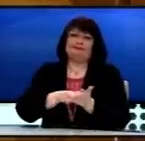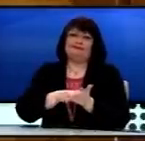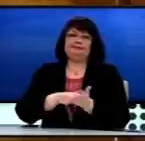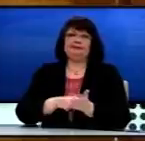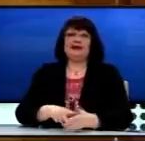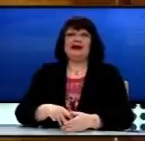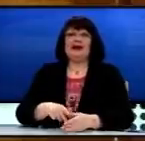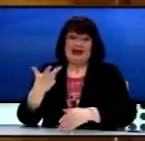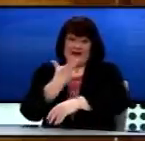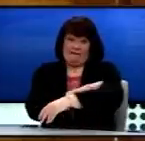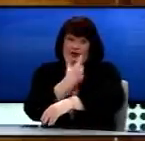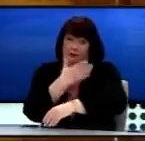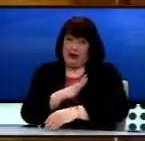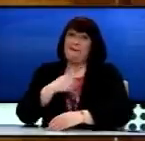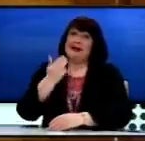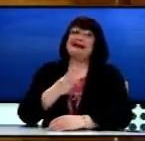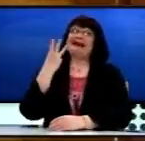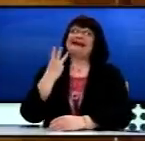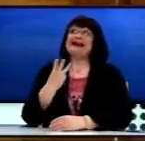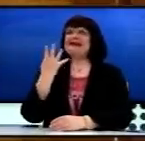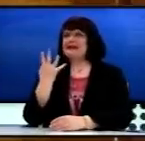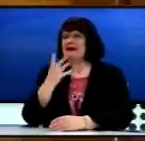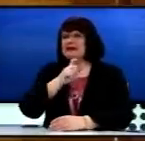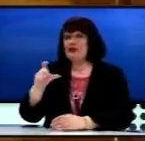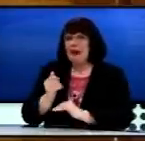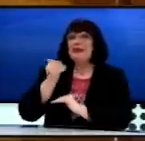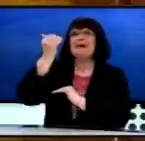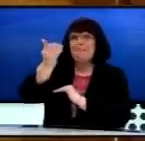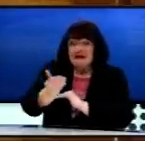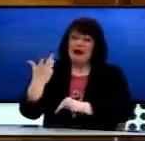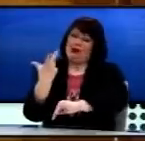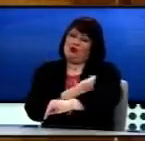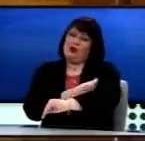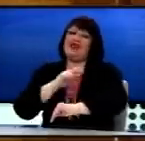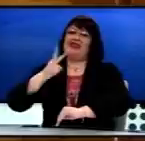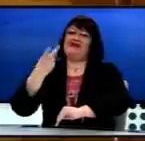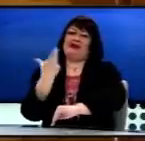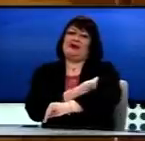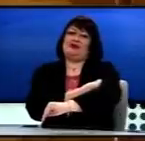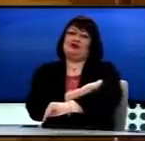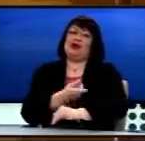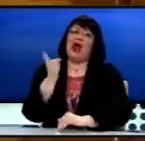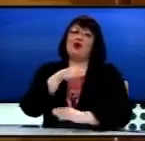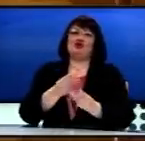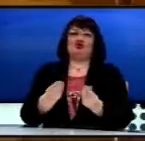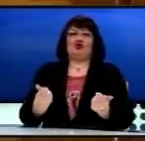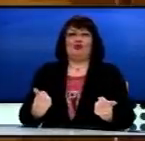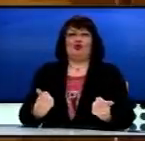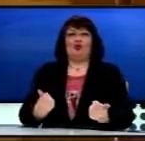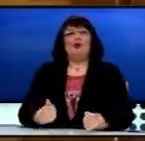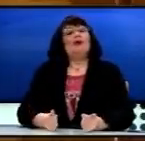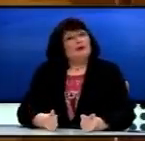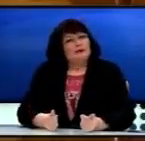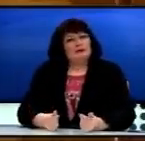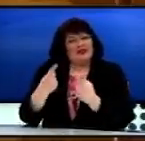χορηγείται 3 εβδομάδες ή 4 εβδομάδες για την περίπτωση της Moderna μετά τη χορήγηση της πρώτης δόσης. Εμείς δεν επιλέξαμε αυτή τη στρατηγική. Άλλες χώρες επέλεξαν